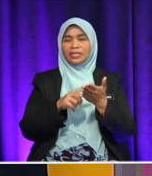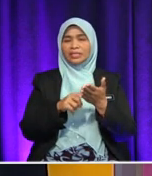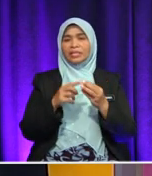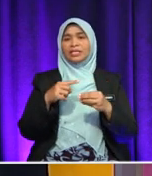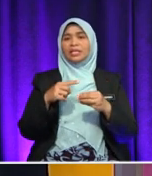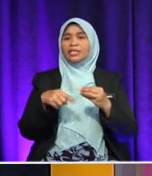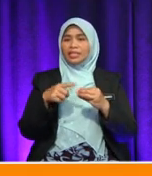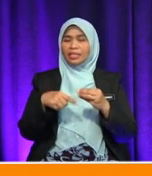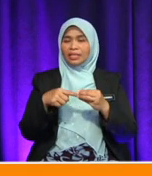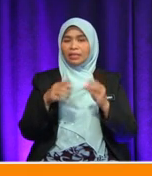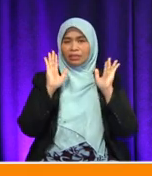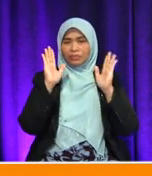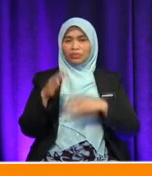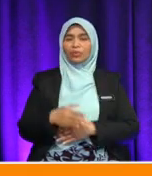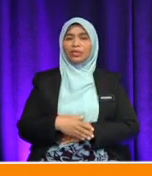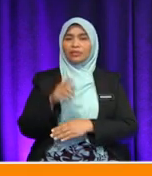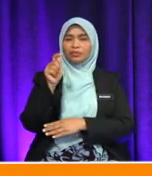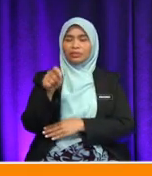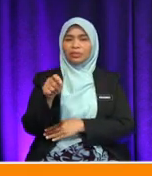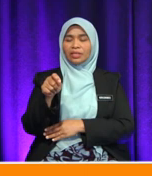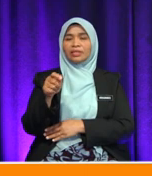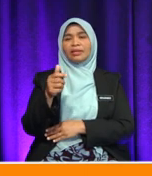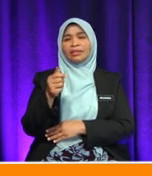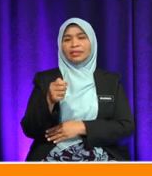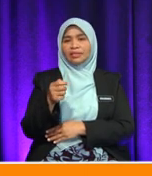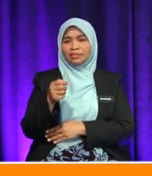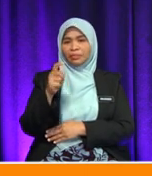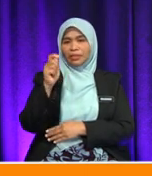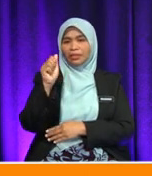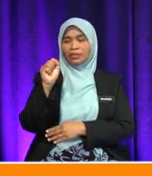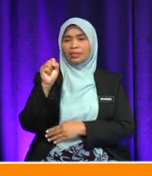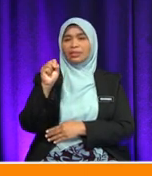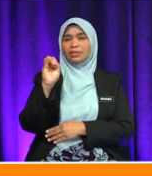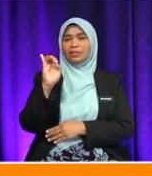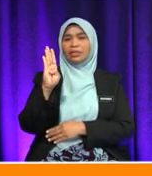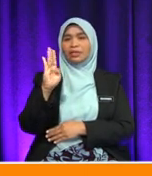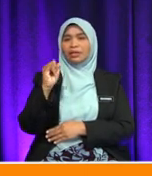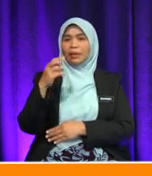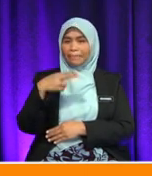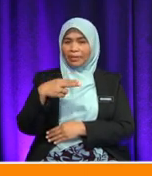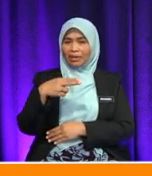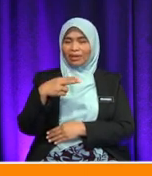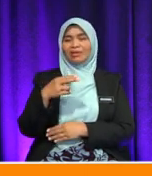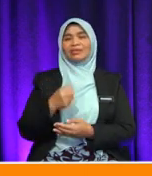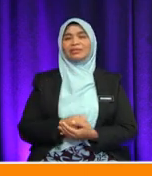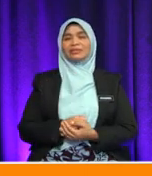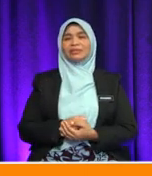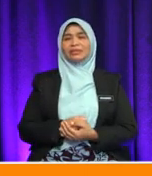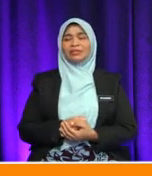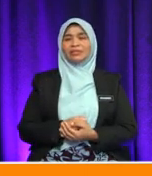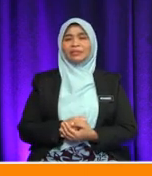sunat tasbih tasbeh salat sunat tasbih yang ada ke atas meja itu H